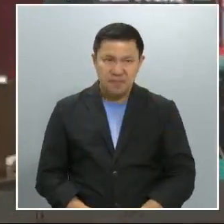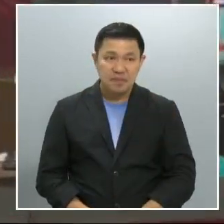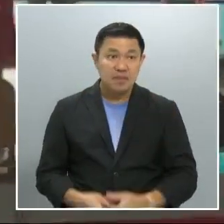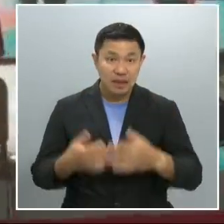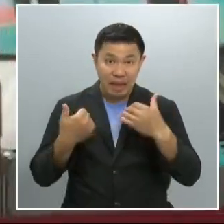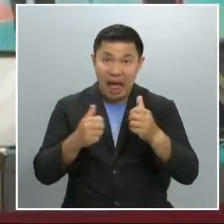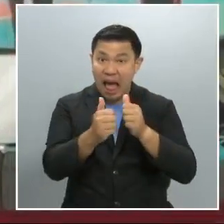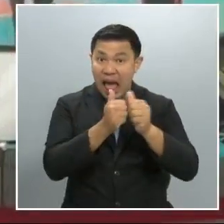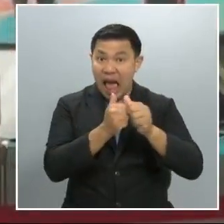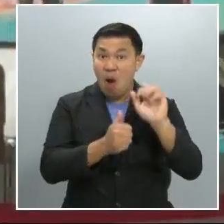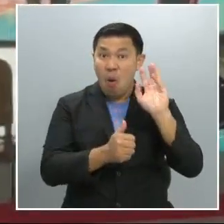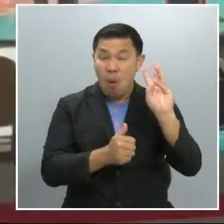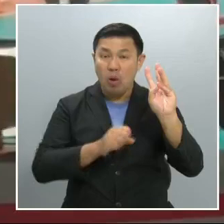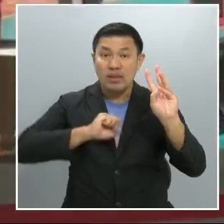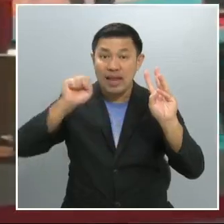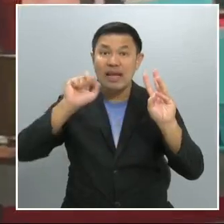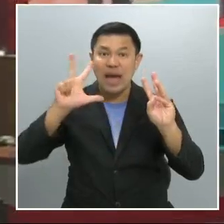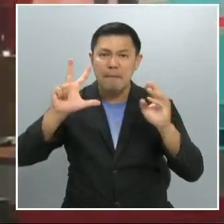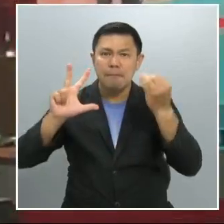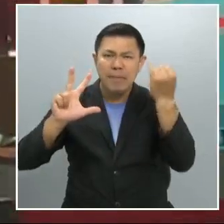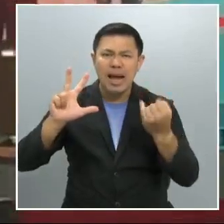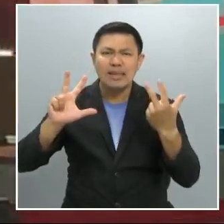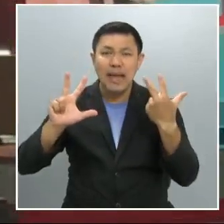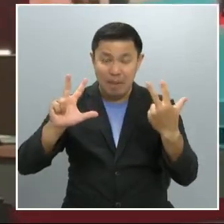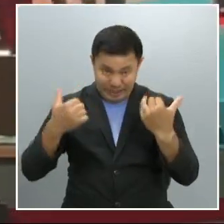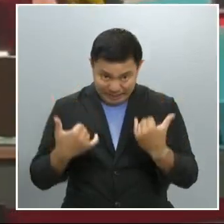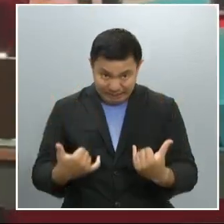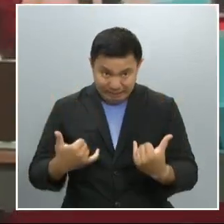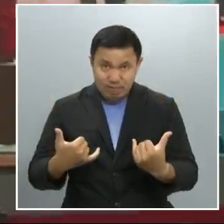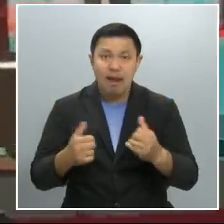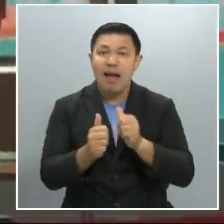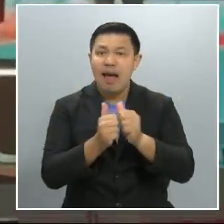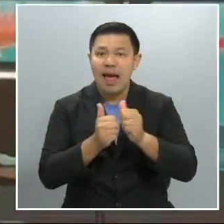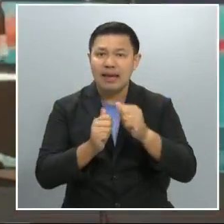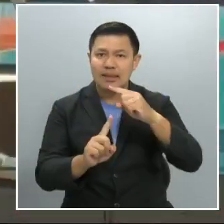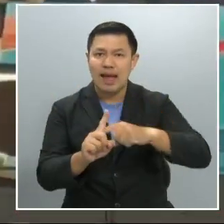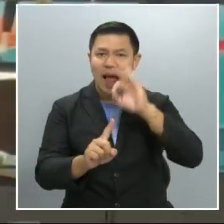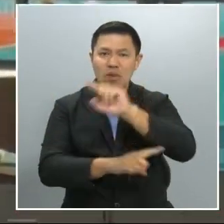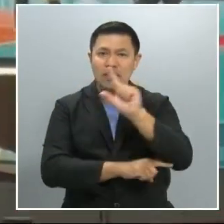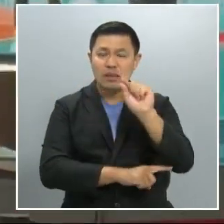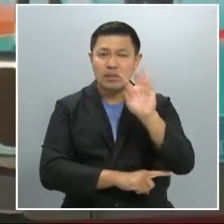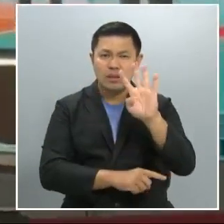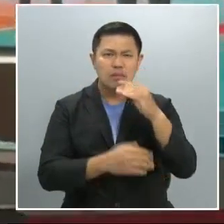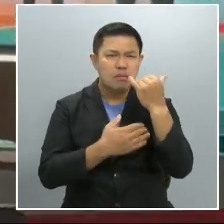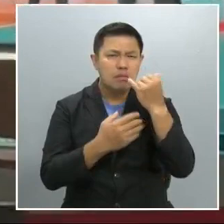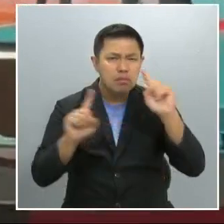6ชนะ3แพ้3นัดต่อไปวันนี้24กันยายนเจอกับโคลอมเบีย